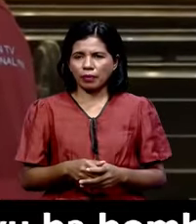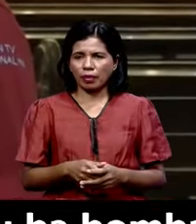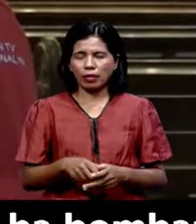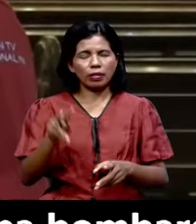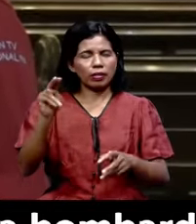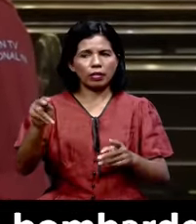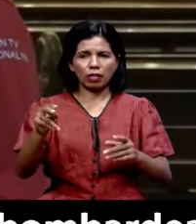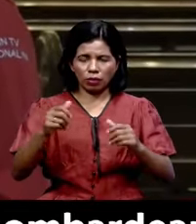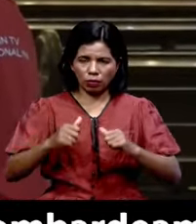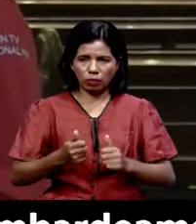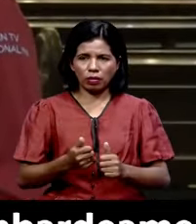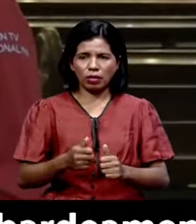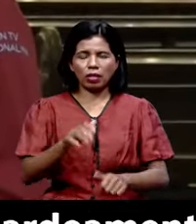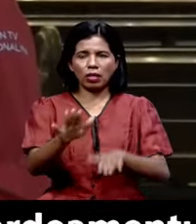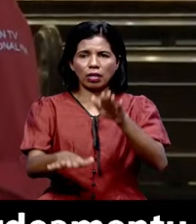lao ho